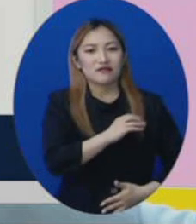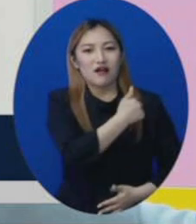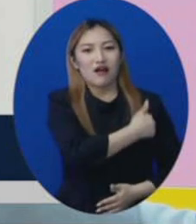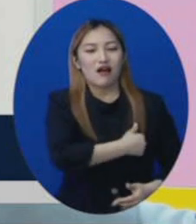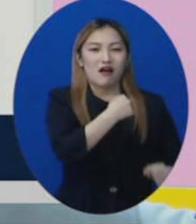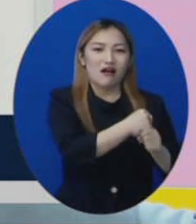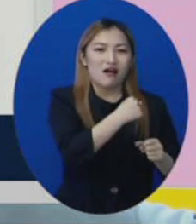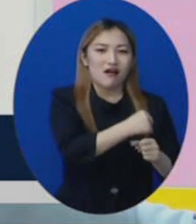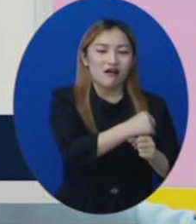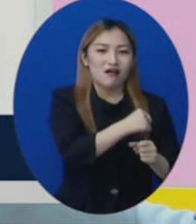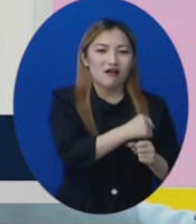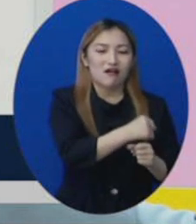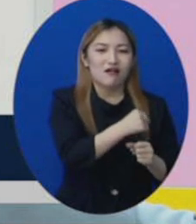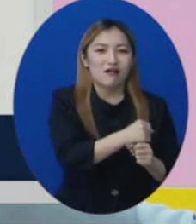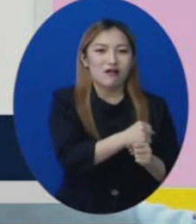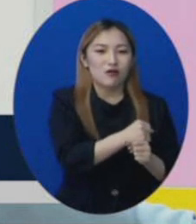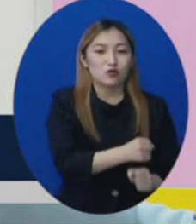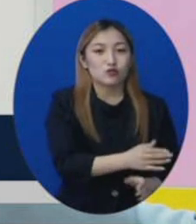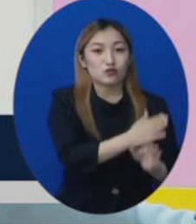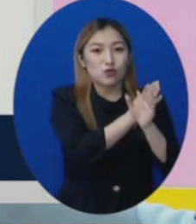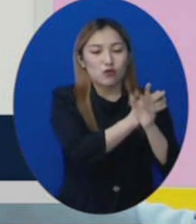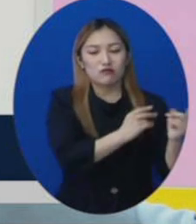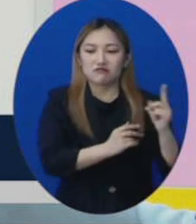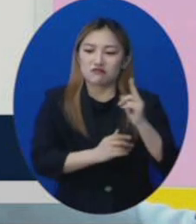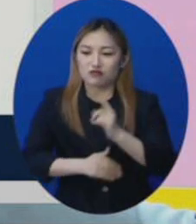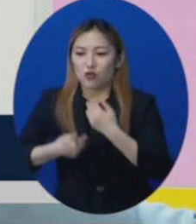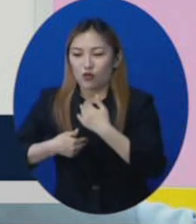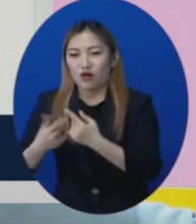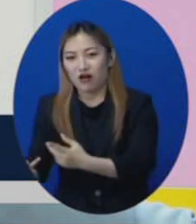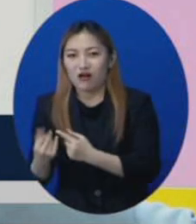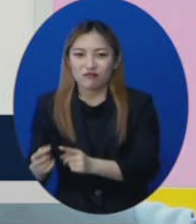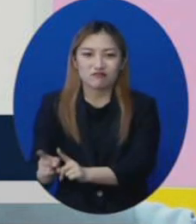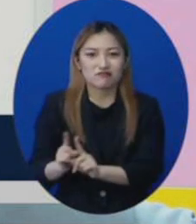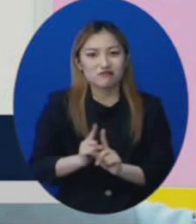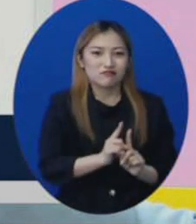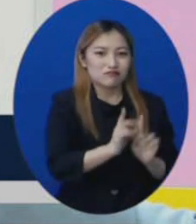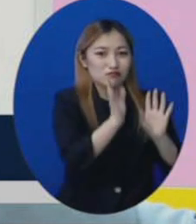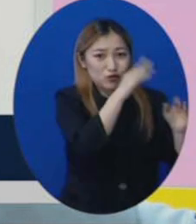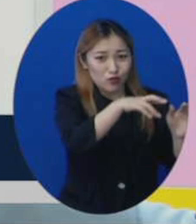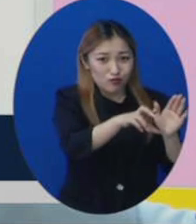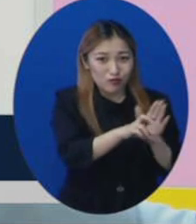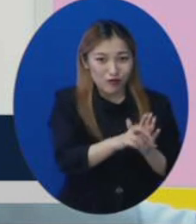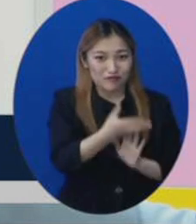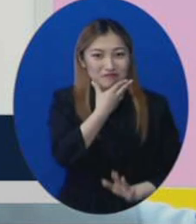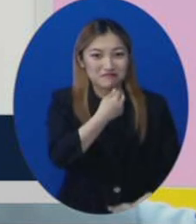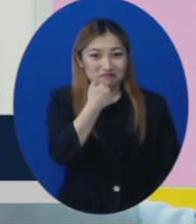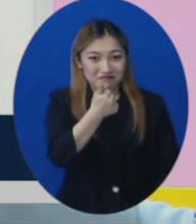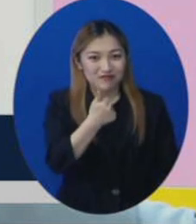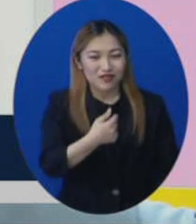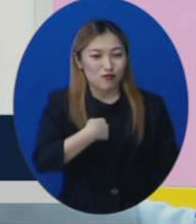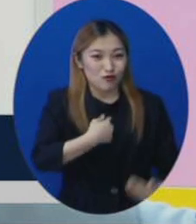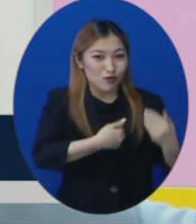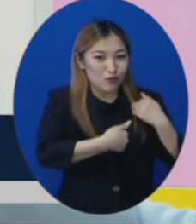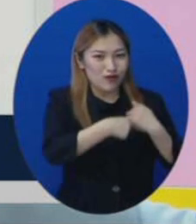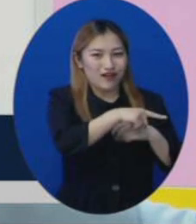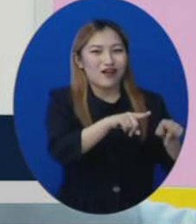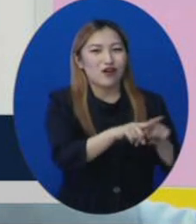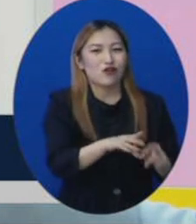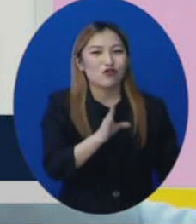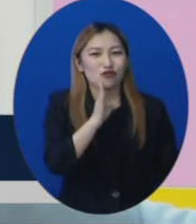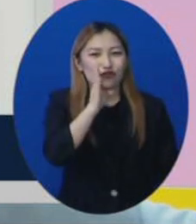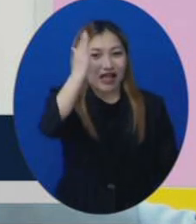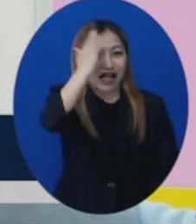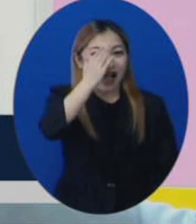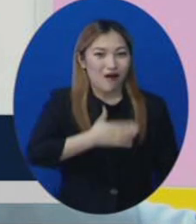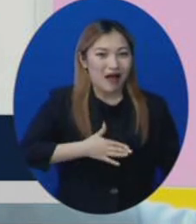одоо хүүхдээ аваад хүүхдээ баяртайгаа даа хүүхд маань ч гэсэн одоо өглөө автаг ам хамт